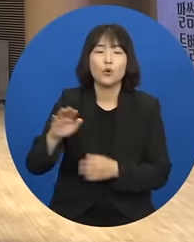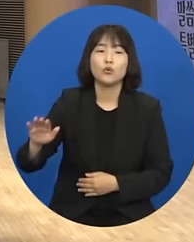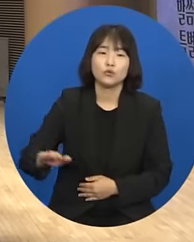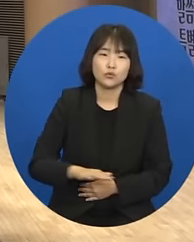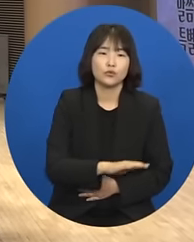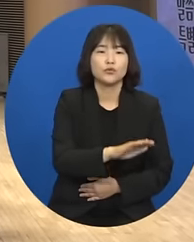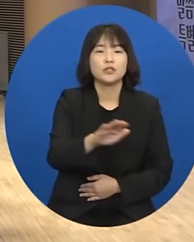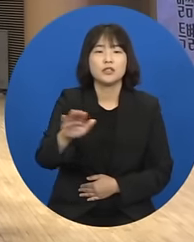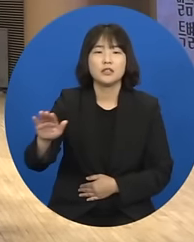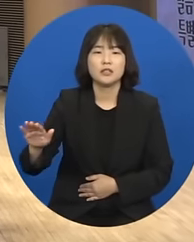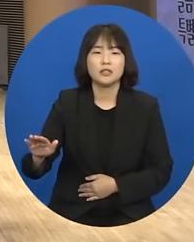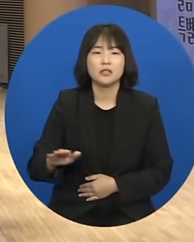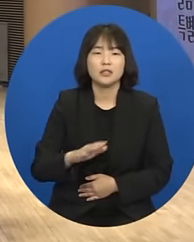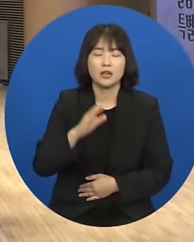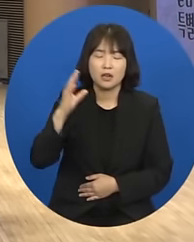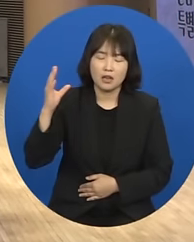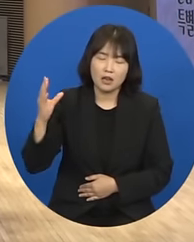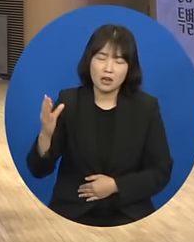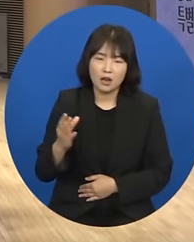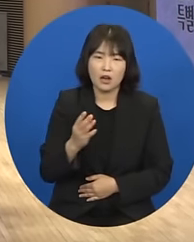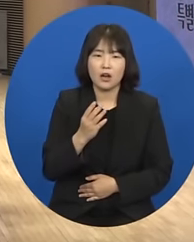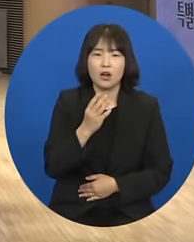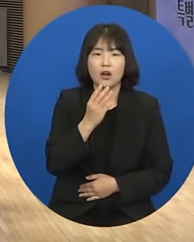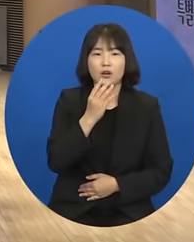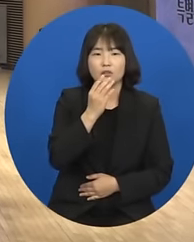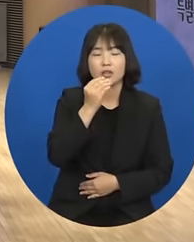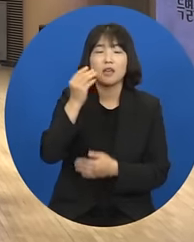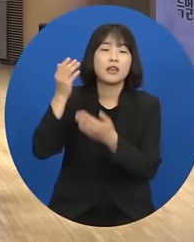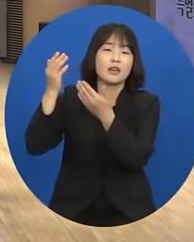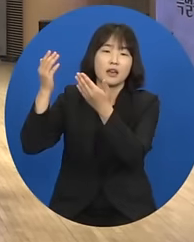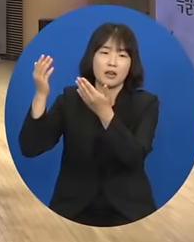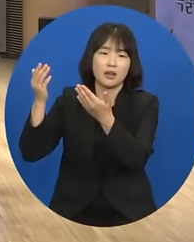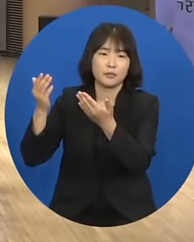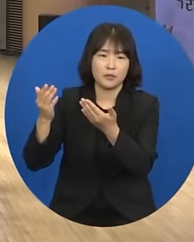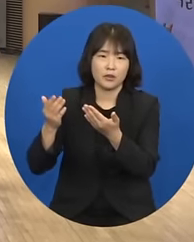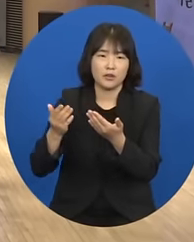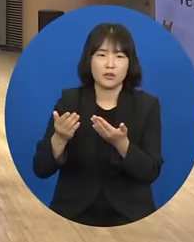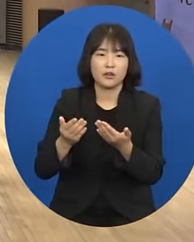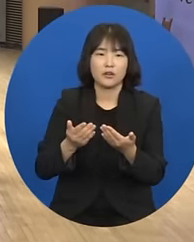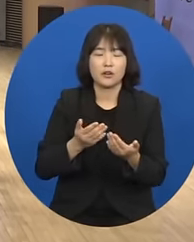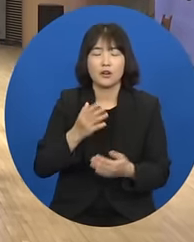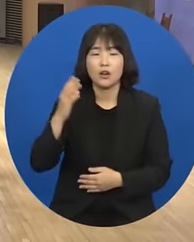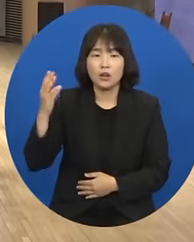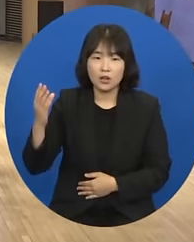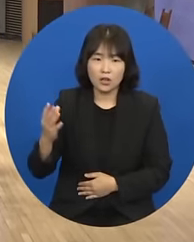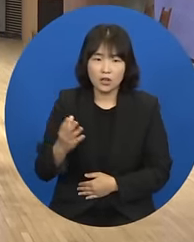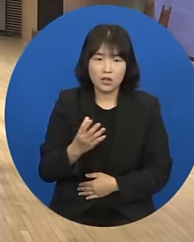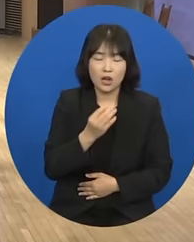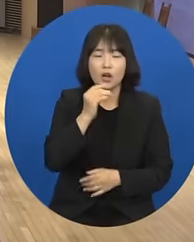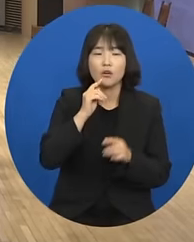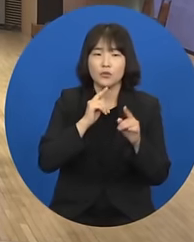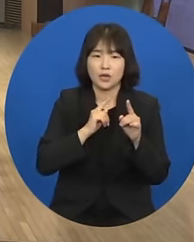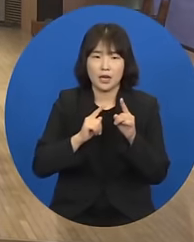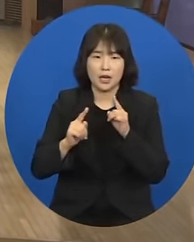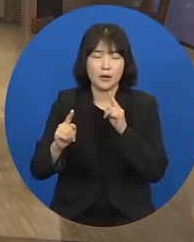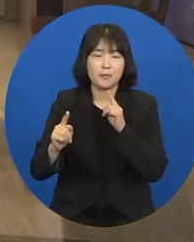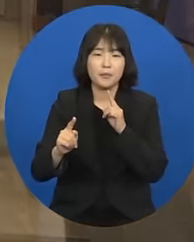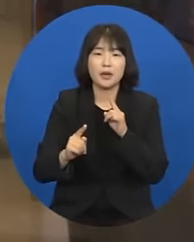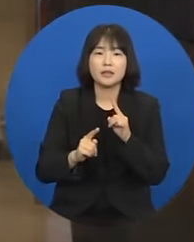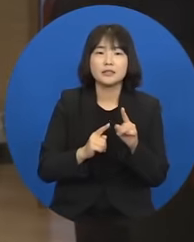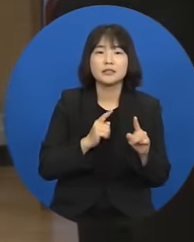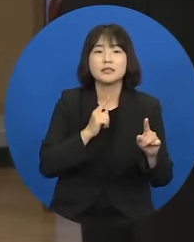진리로 우릴 거룩해 거룩한 말씀 세세 영원히